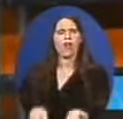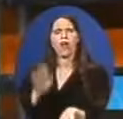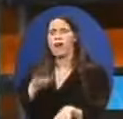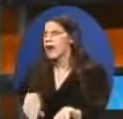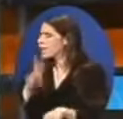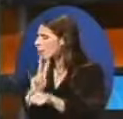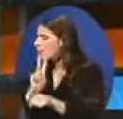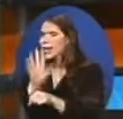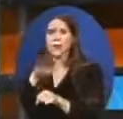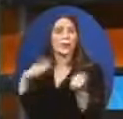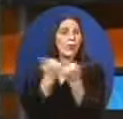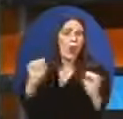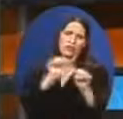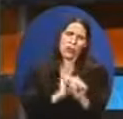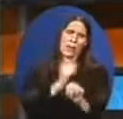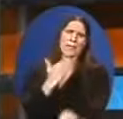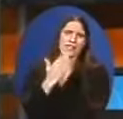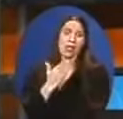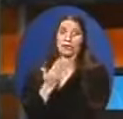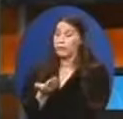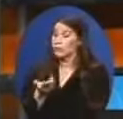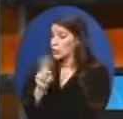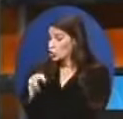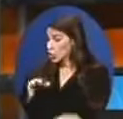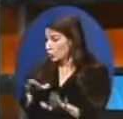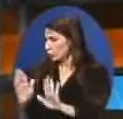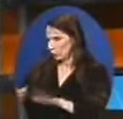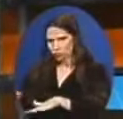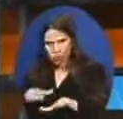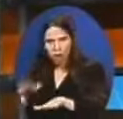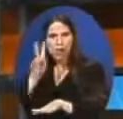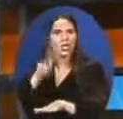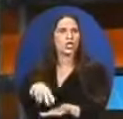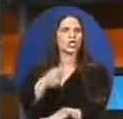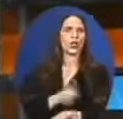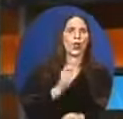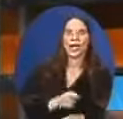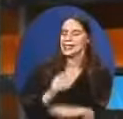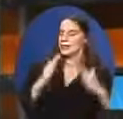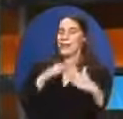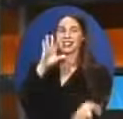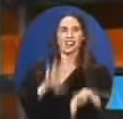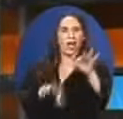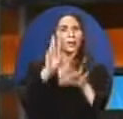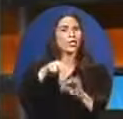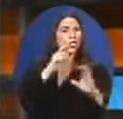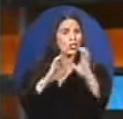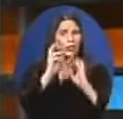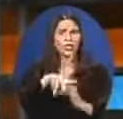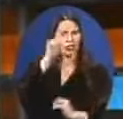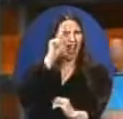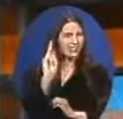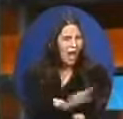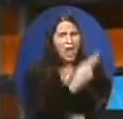של הדמוקרטים, ועם כל הכבוד, יש גם ממשל, אבל יש גם קונגרס על שני בתיו, סנאט, בית נבחרים, יש תקשורת, יש דעת